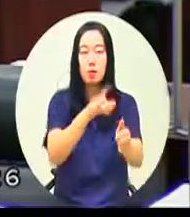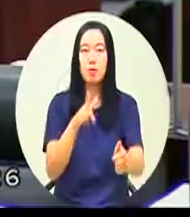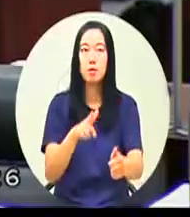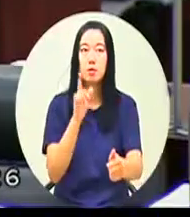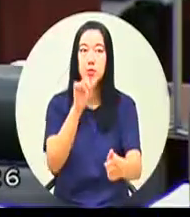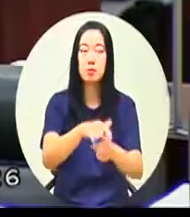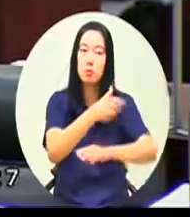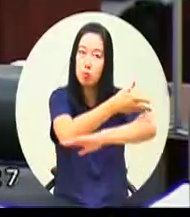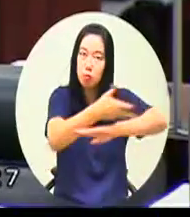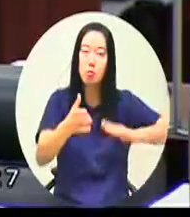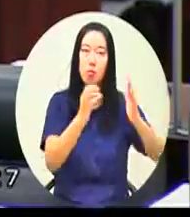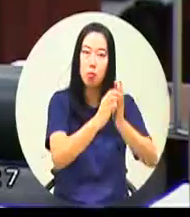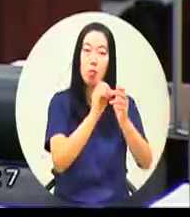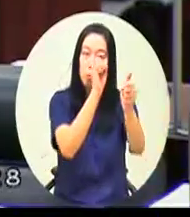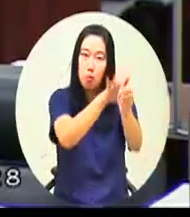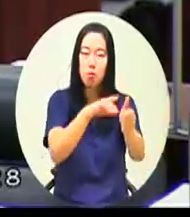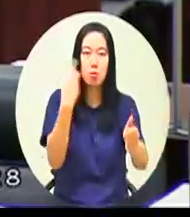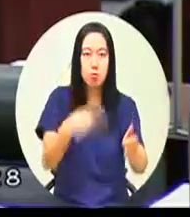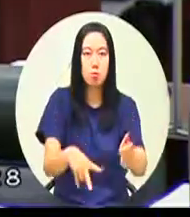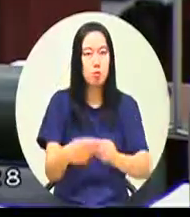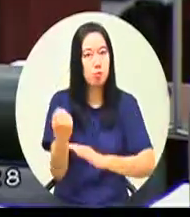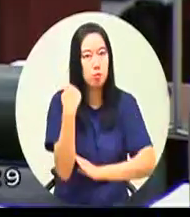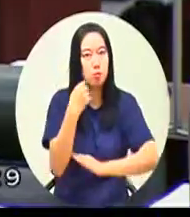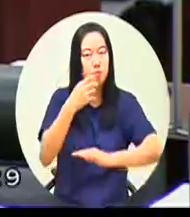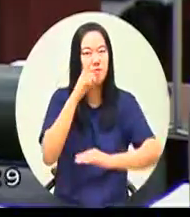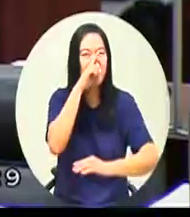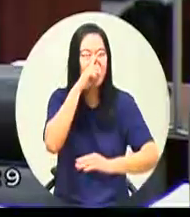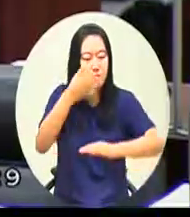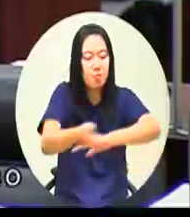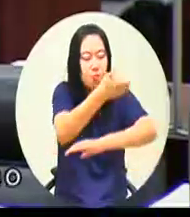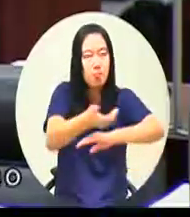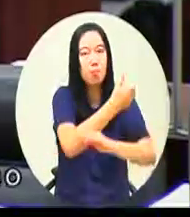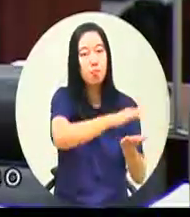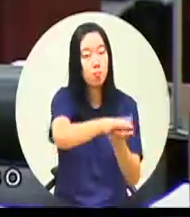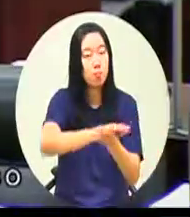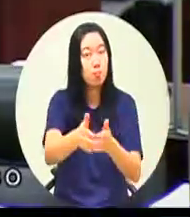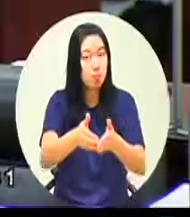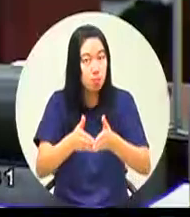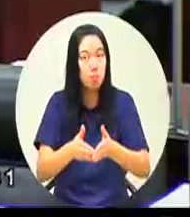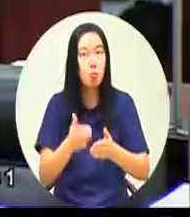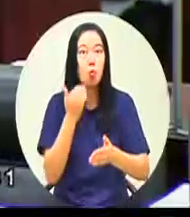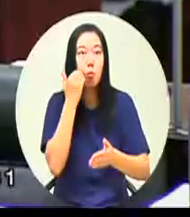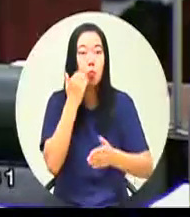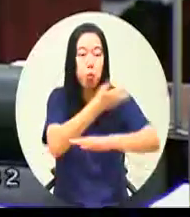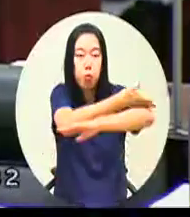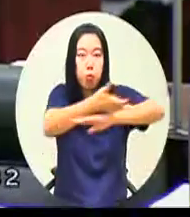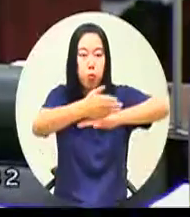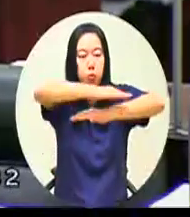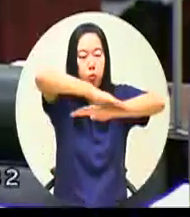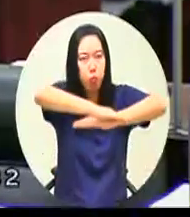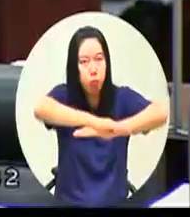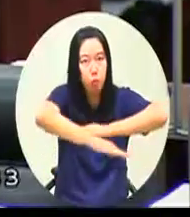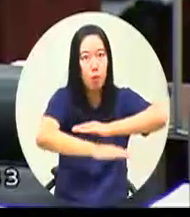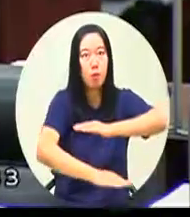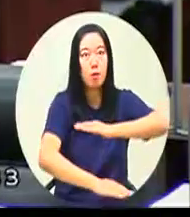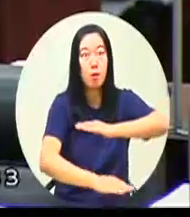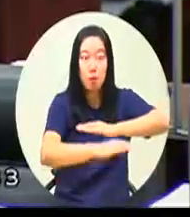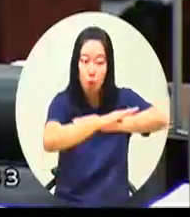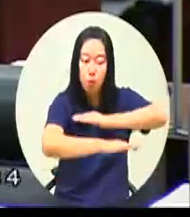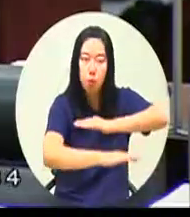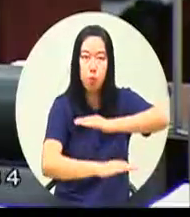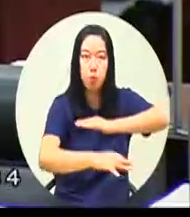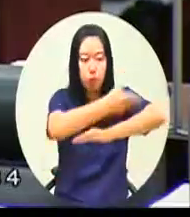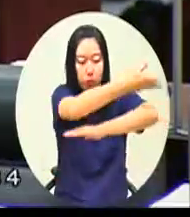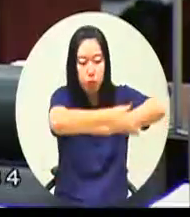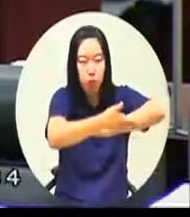局，好、哦，一定要加强清疏。你若好床啦，加落了吼，伊会排水，自然就顺畅。那